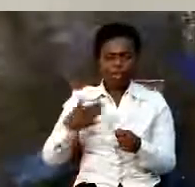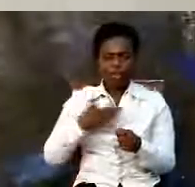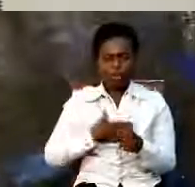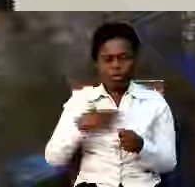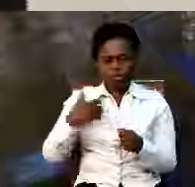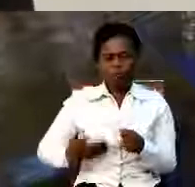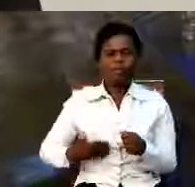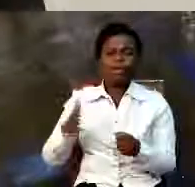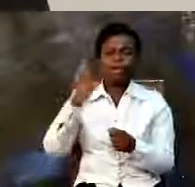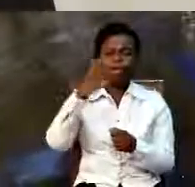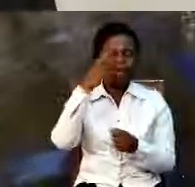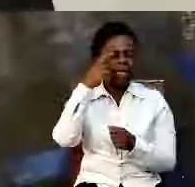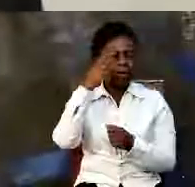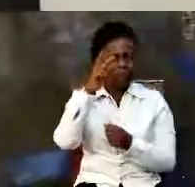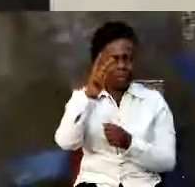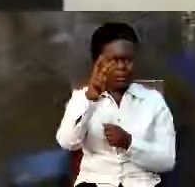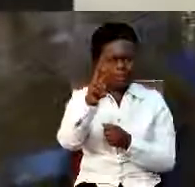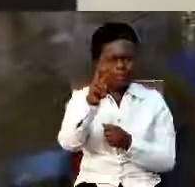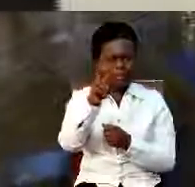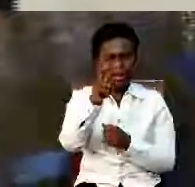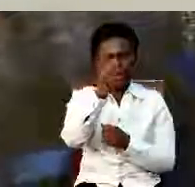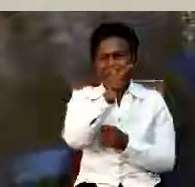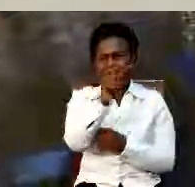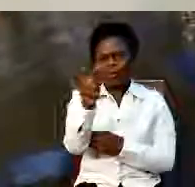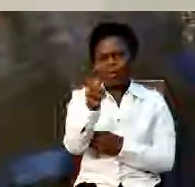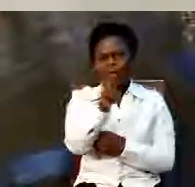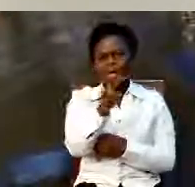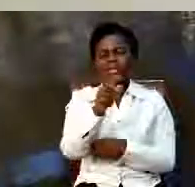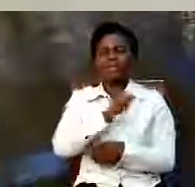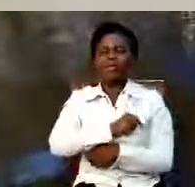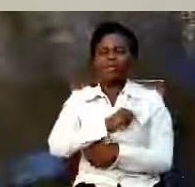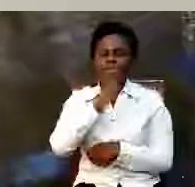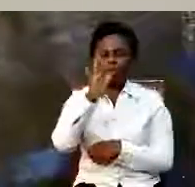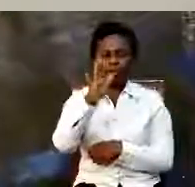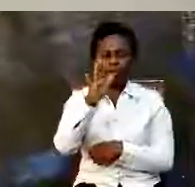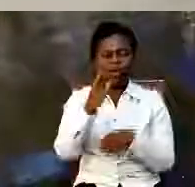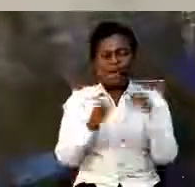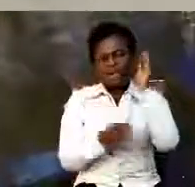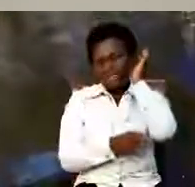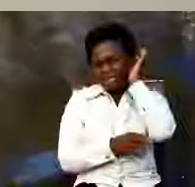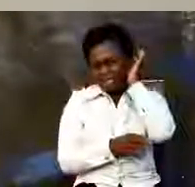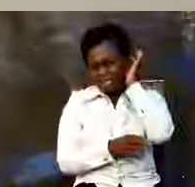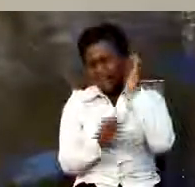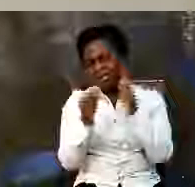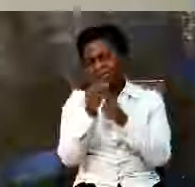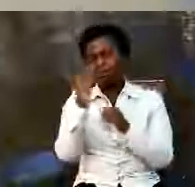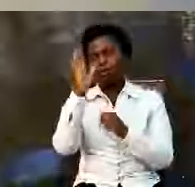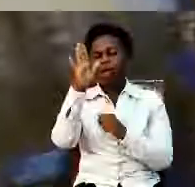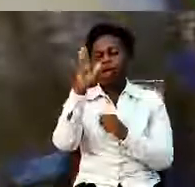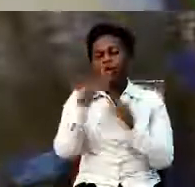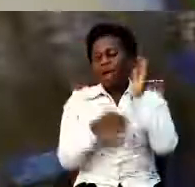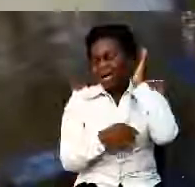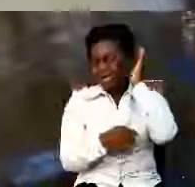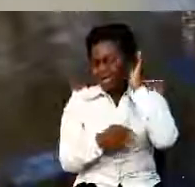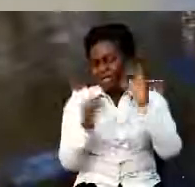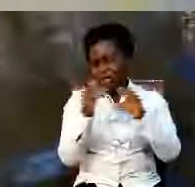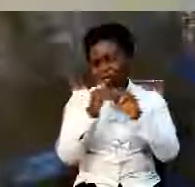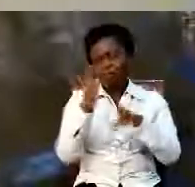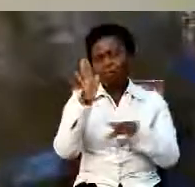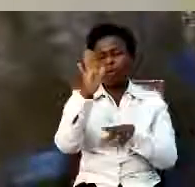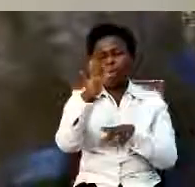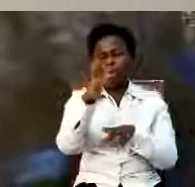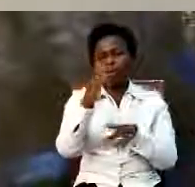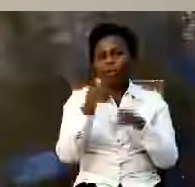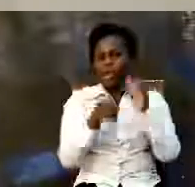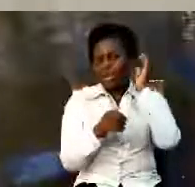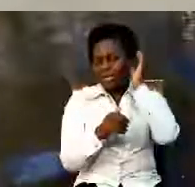mke wako akikutazama, akiangalia mwenendo wako, akisikiliza maneno yako, akisikia ujumbe wako, akikusikia uko